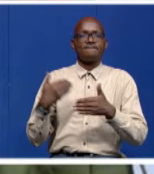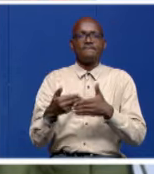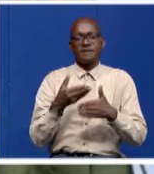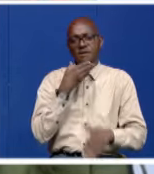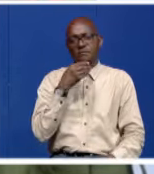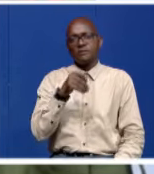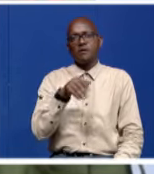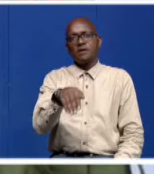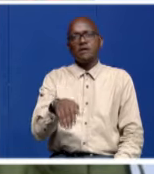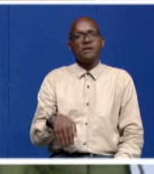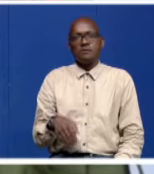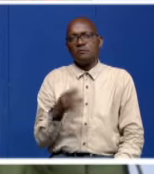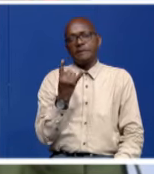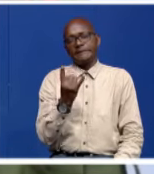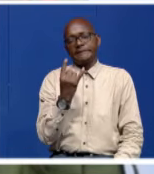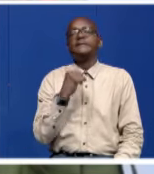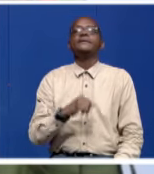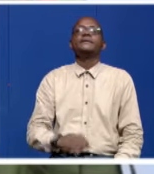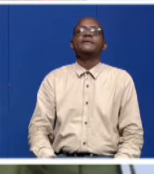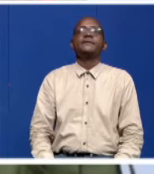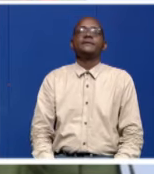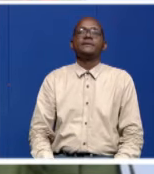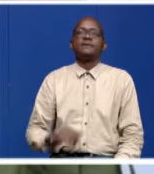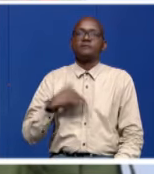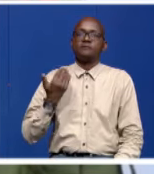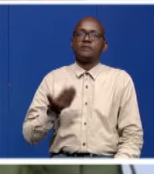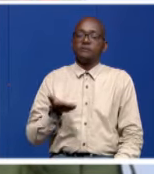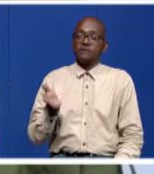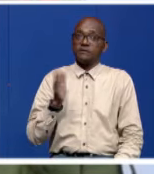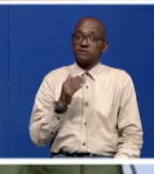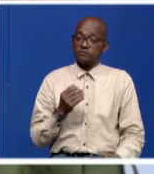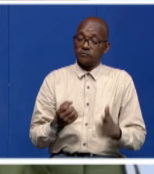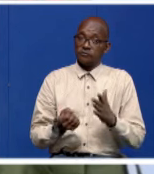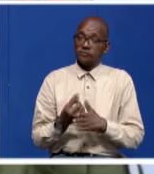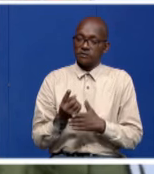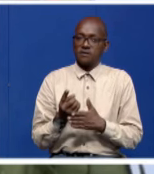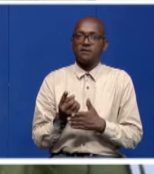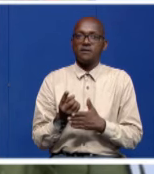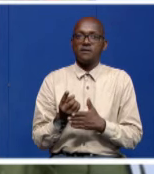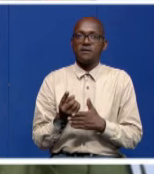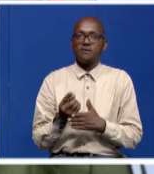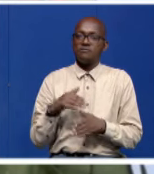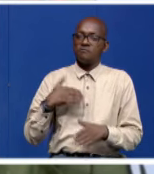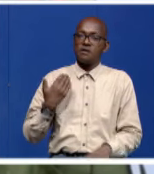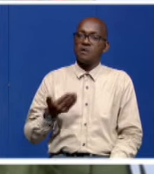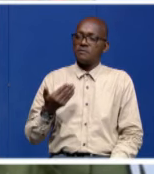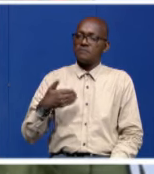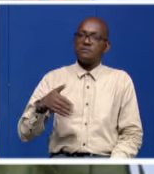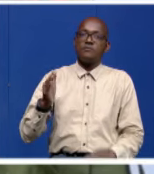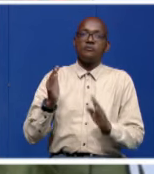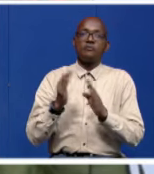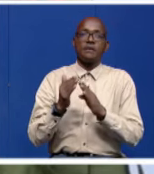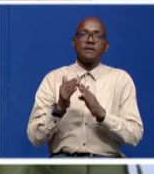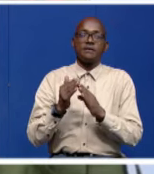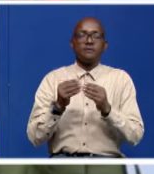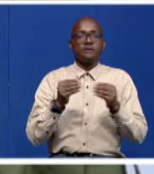kre unum na mwam na siku Ya tukkamba mwam aloka nyb